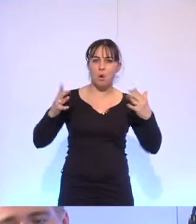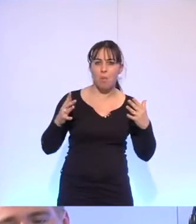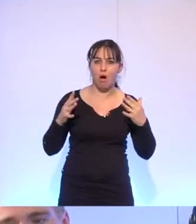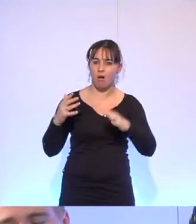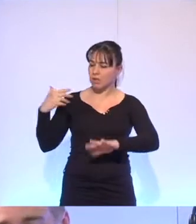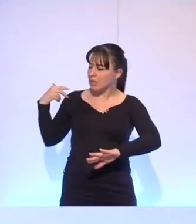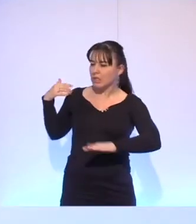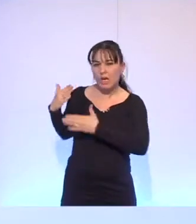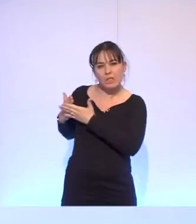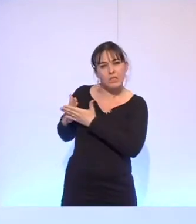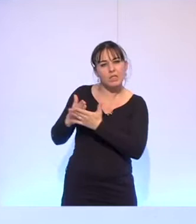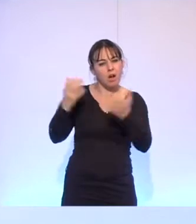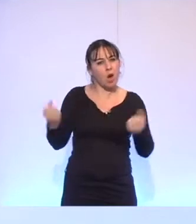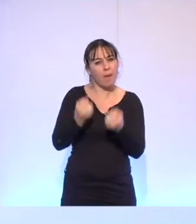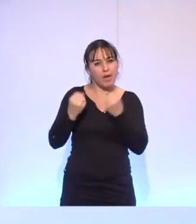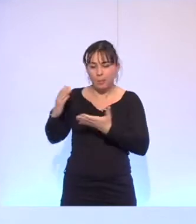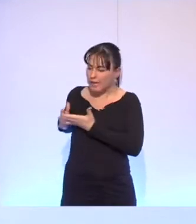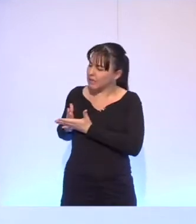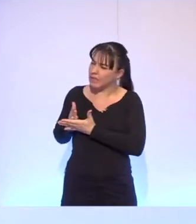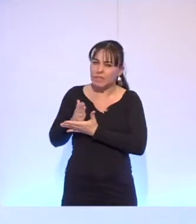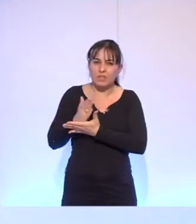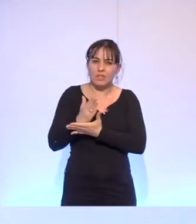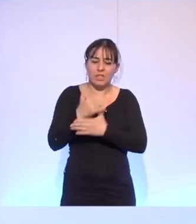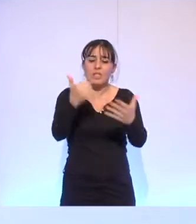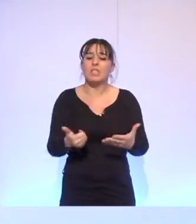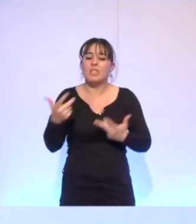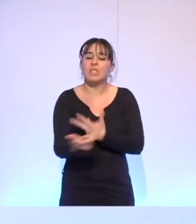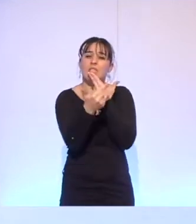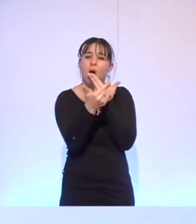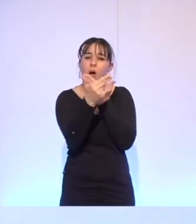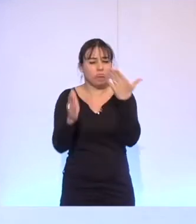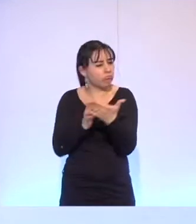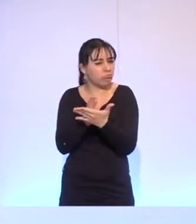notre campagne. Elle sera également le fil conducteur de notre mandat.